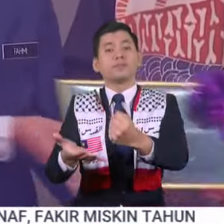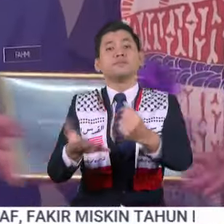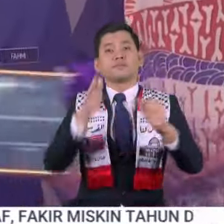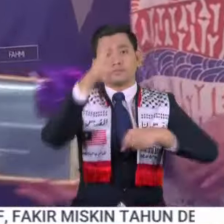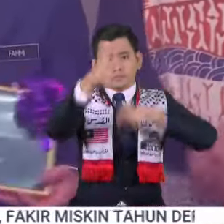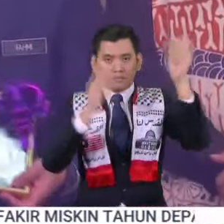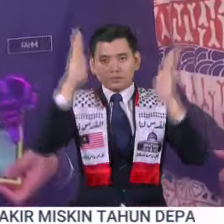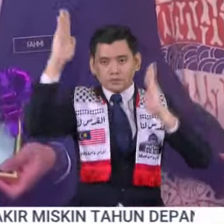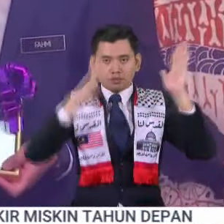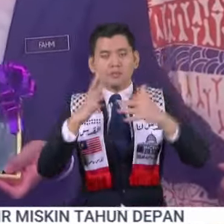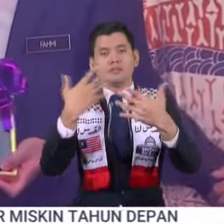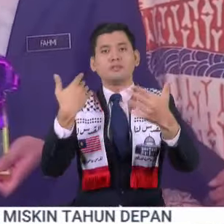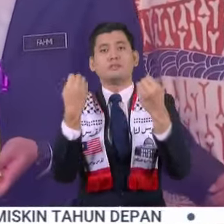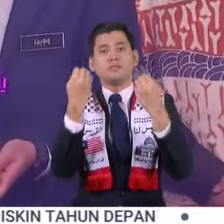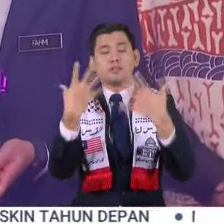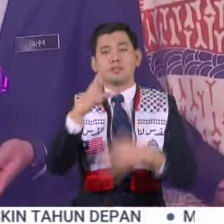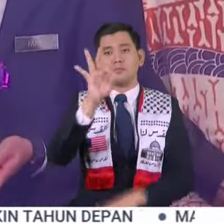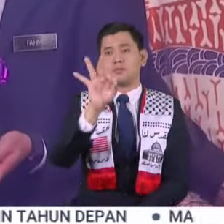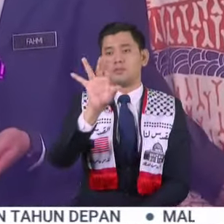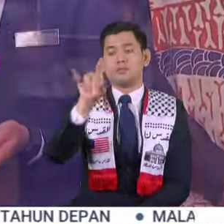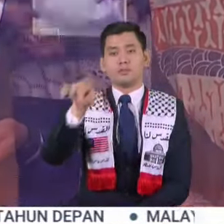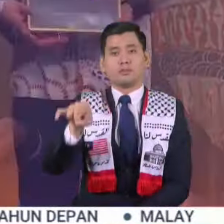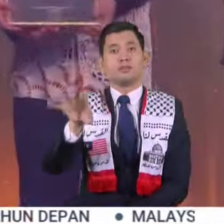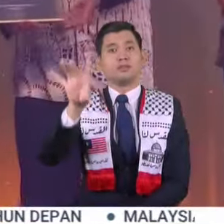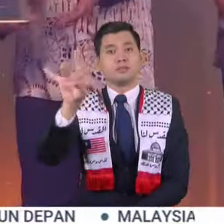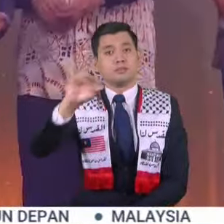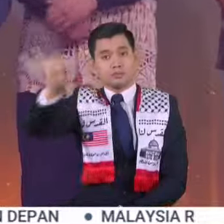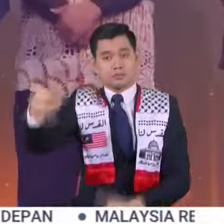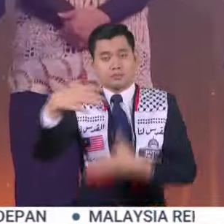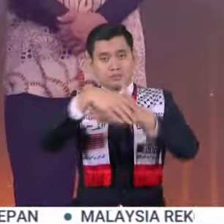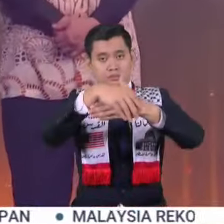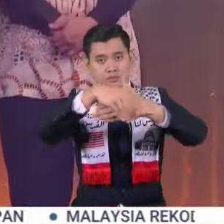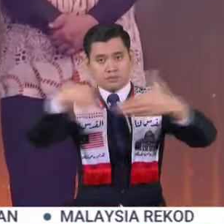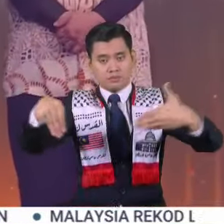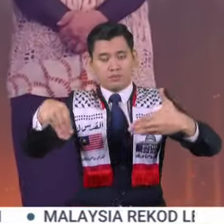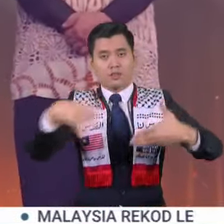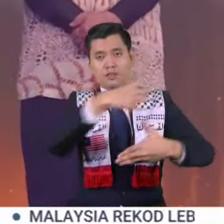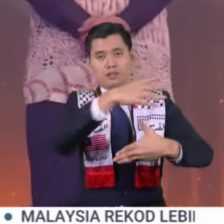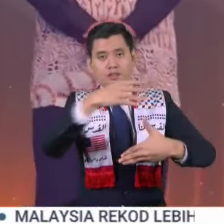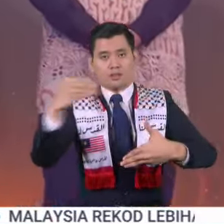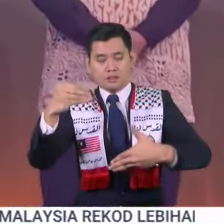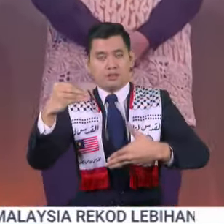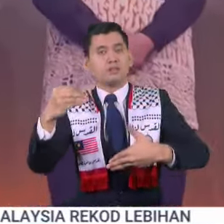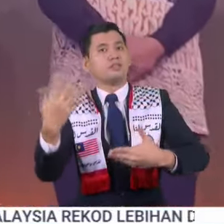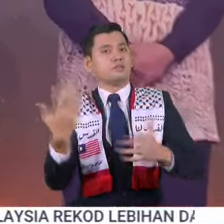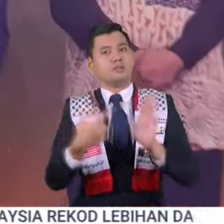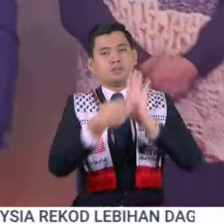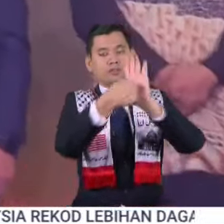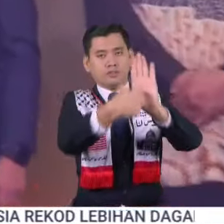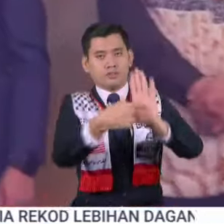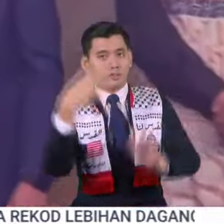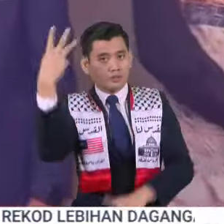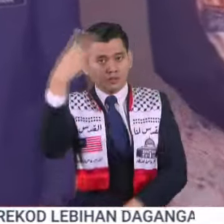sebanyak r98.8 juta melibatkan tayangan 56 buah